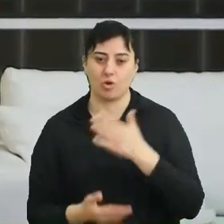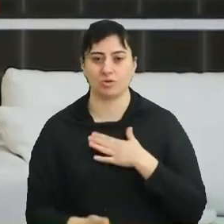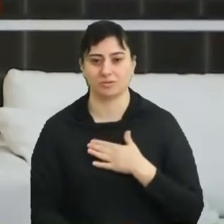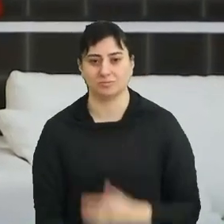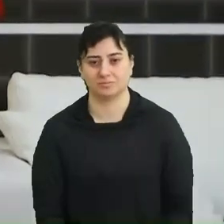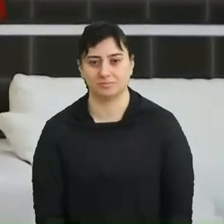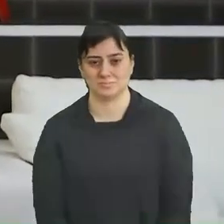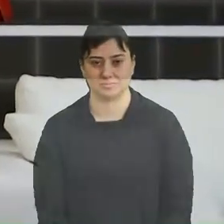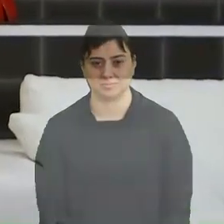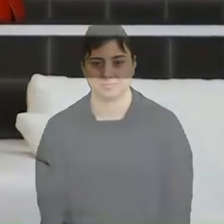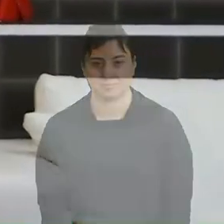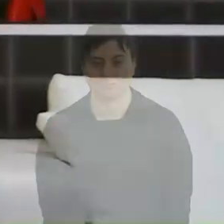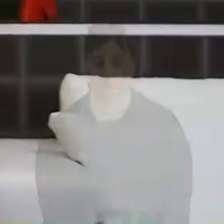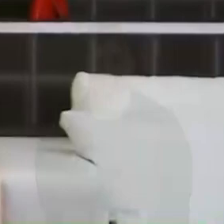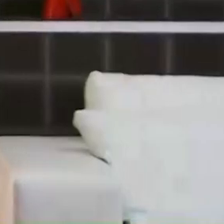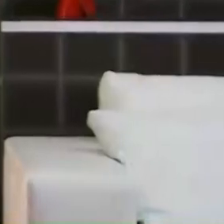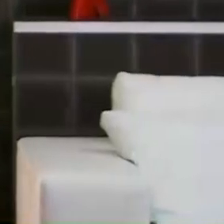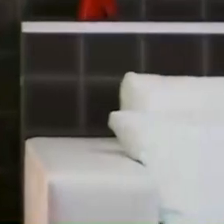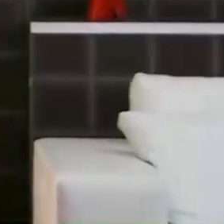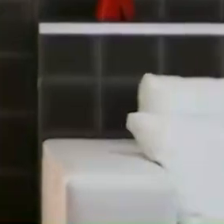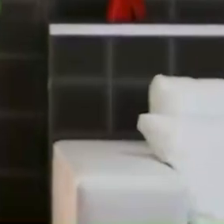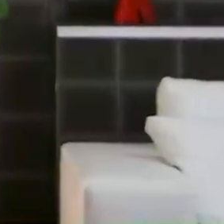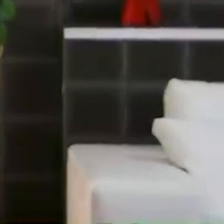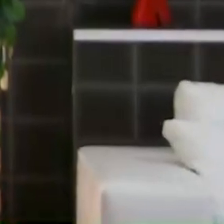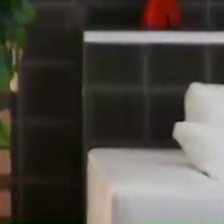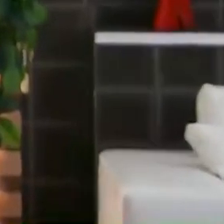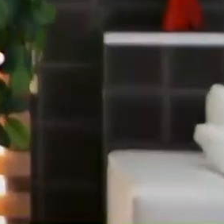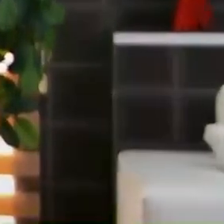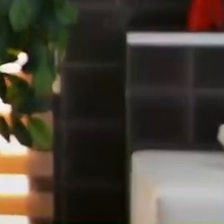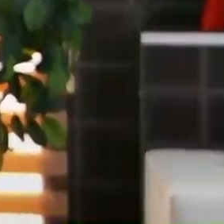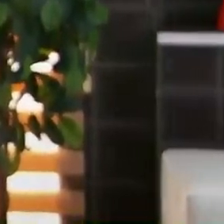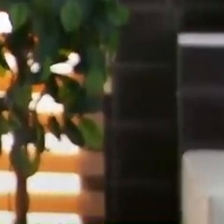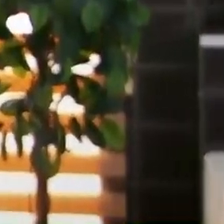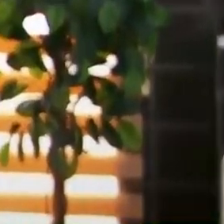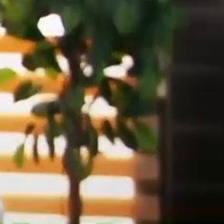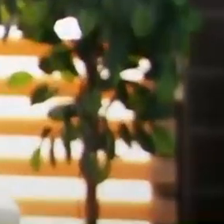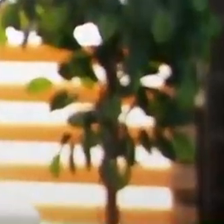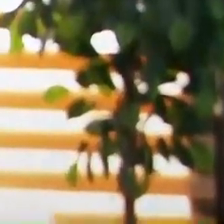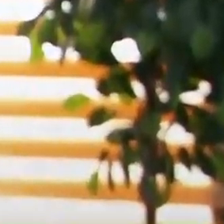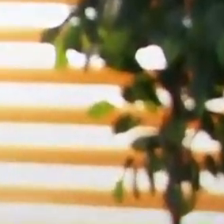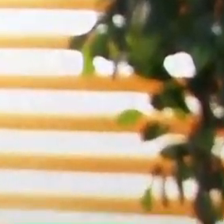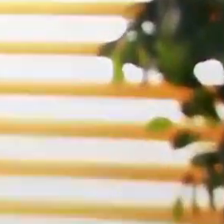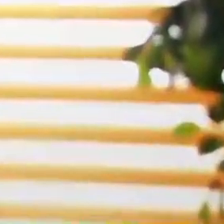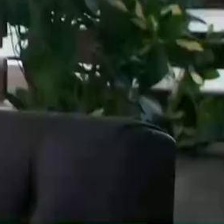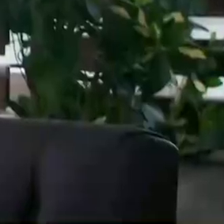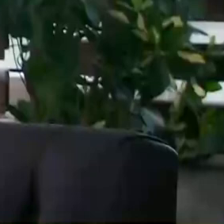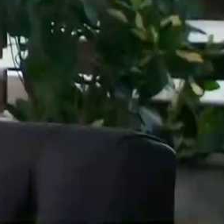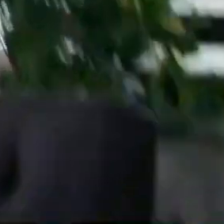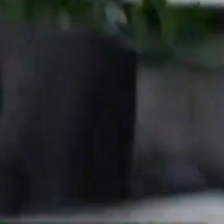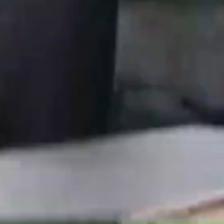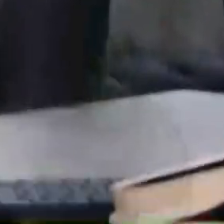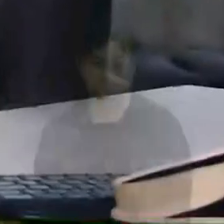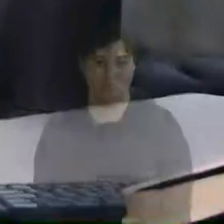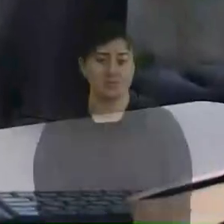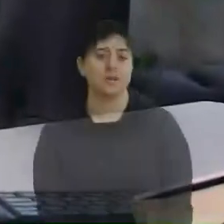Zehra 30'larının sonlarında kısa boylu kilolu. Sarp tırsak bir ifadeyle Zehra'nın arkasına saklanarak odadan çıkıyor. Ay